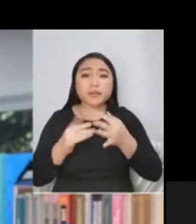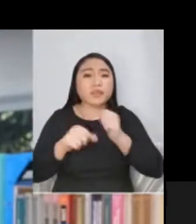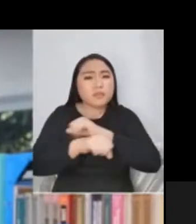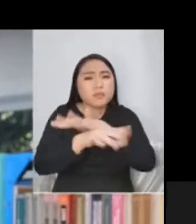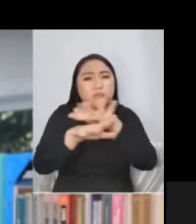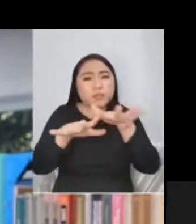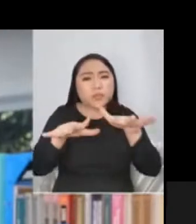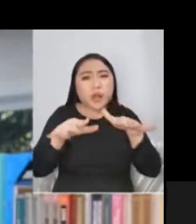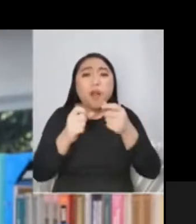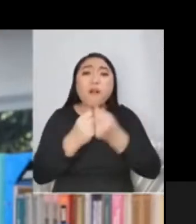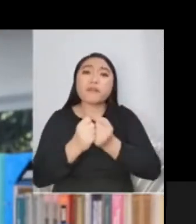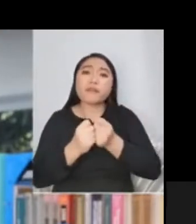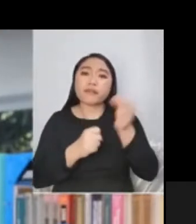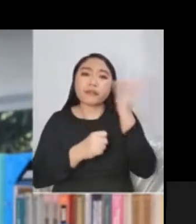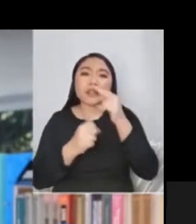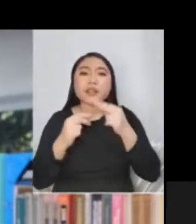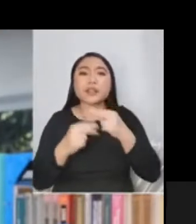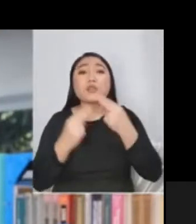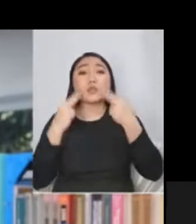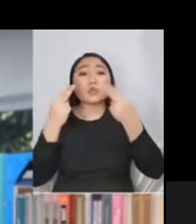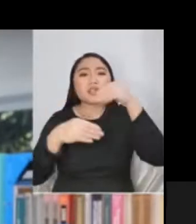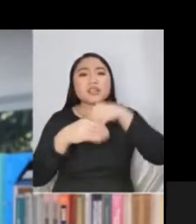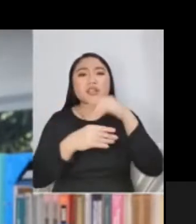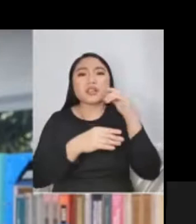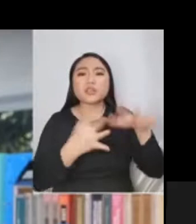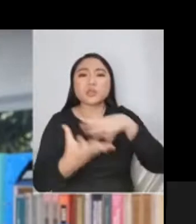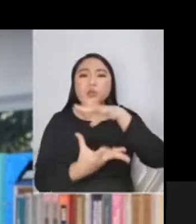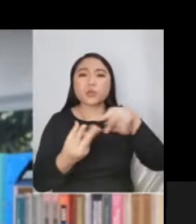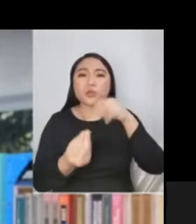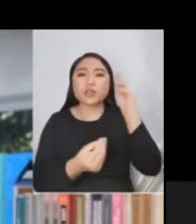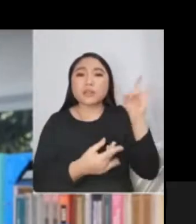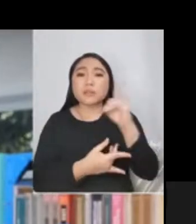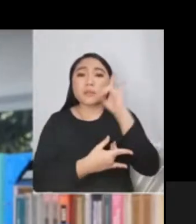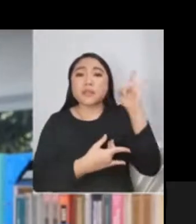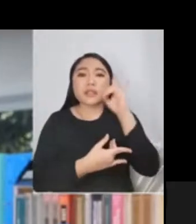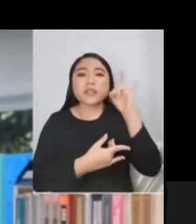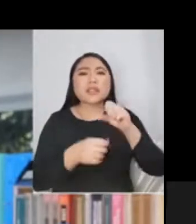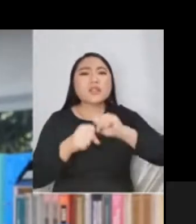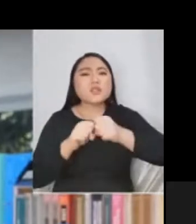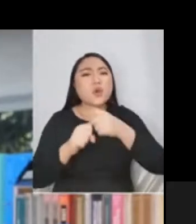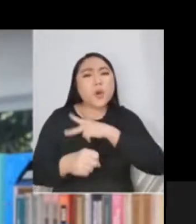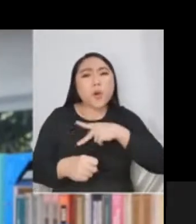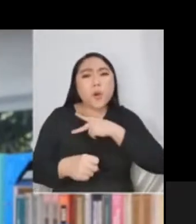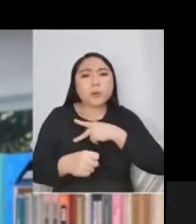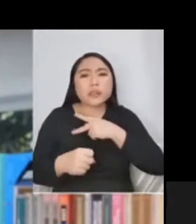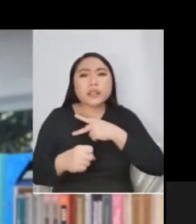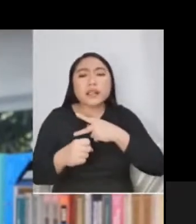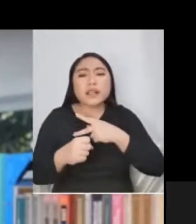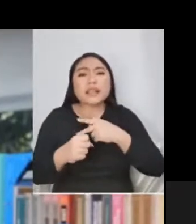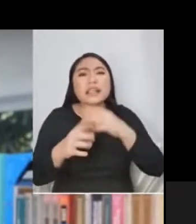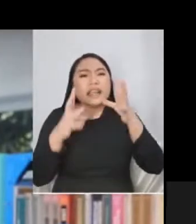maling impormasyon, lalo na sa social media. Kaya dapat muli nating ugaliin ang